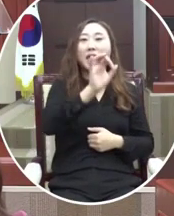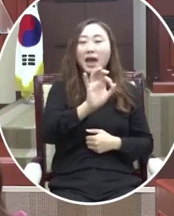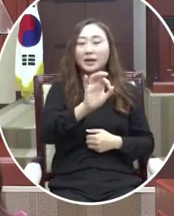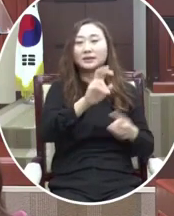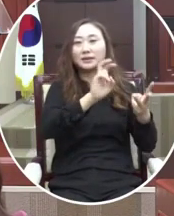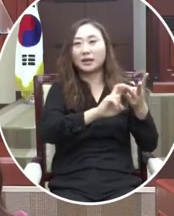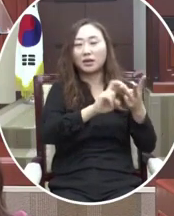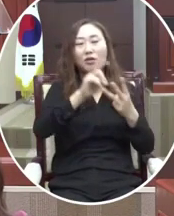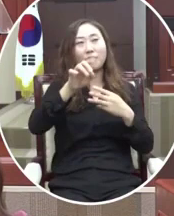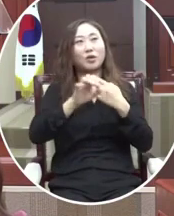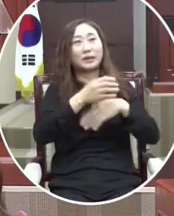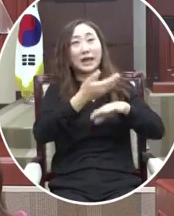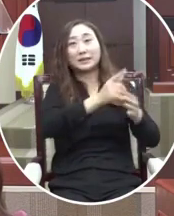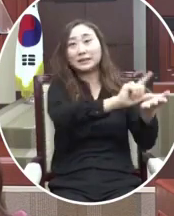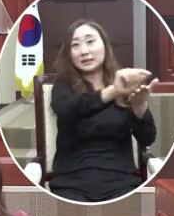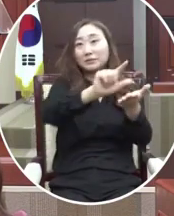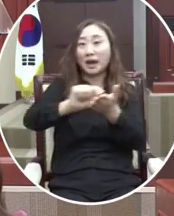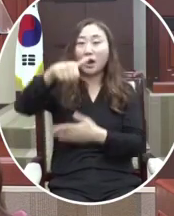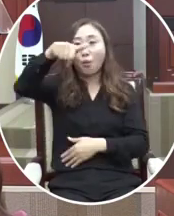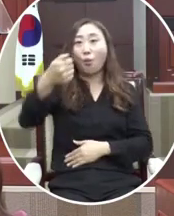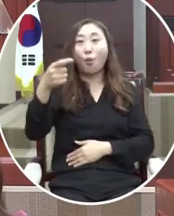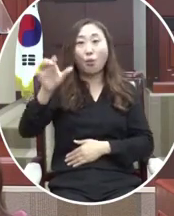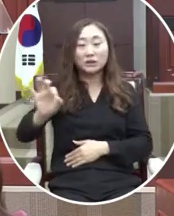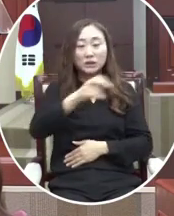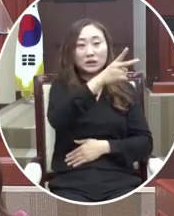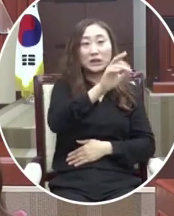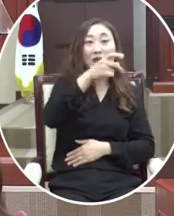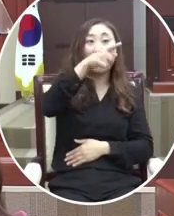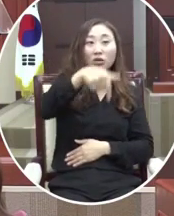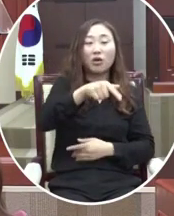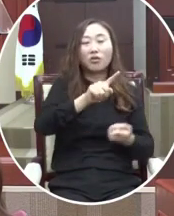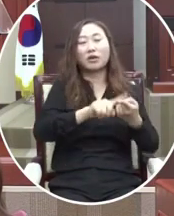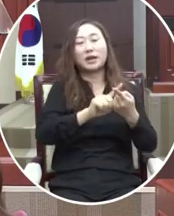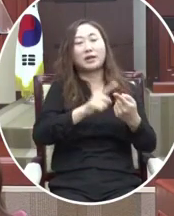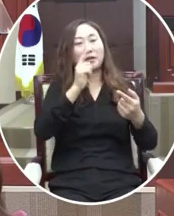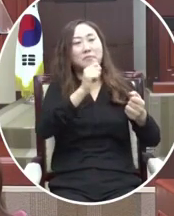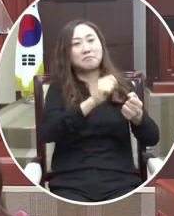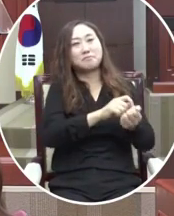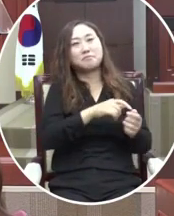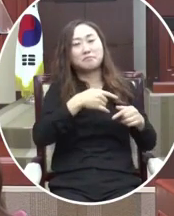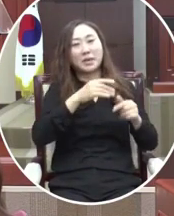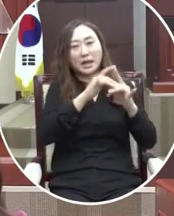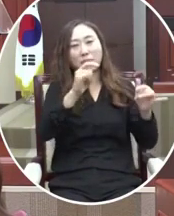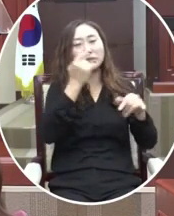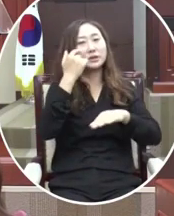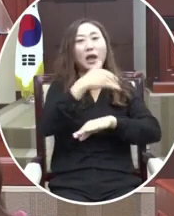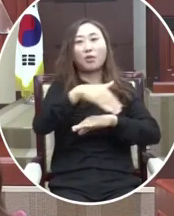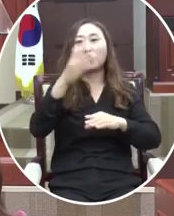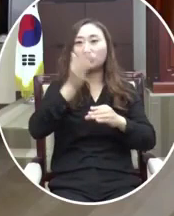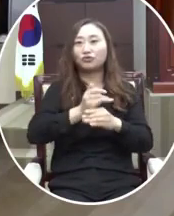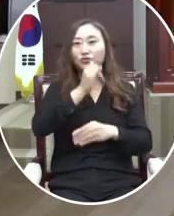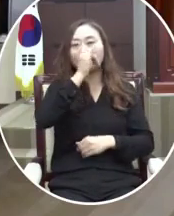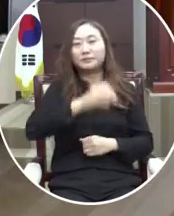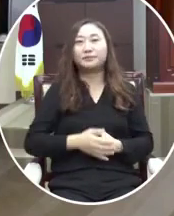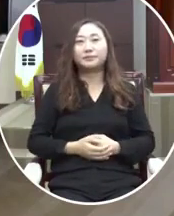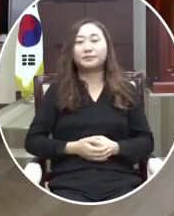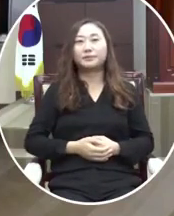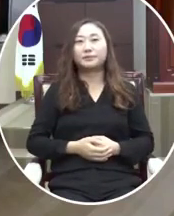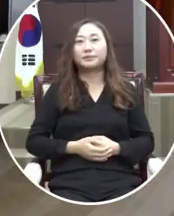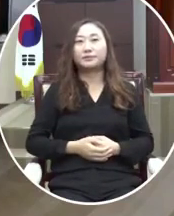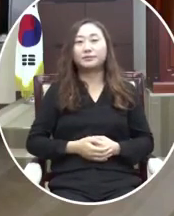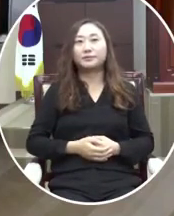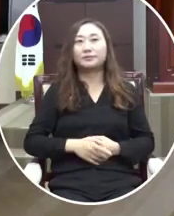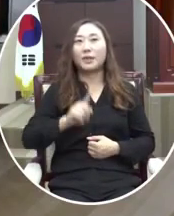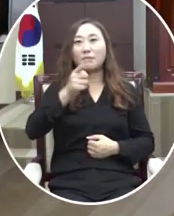센터에서 경북 영덕과 전남 고에서 진행함으로써 미래과학 인재로 성장할 수 있도록 지원하겠습니다 아울로